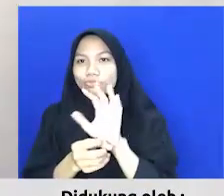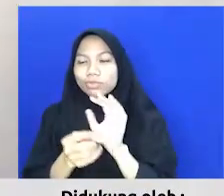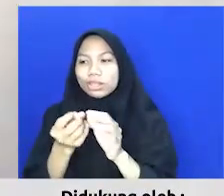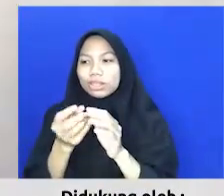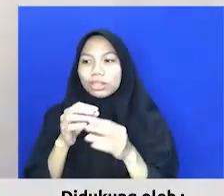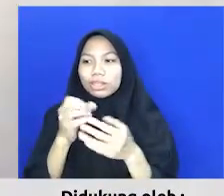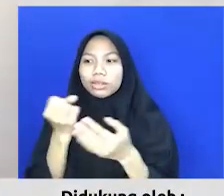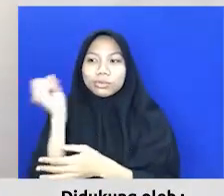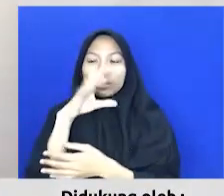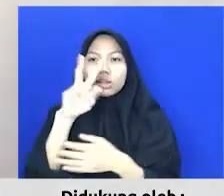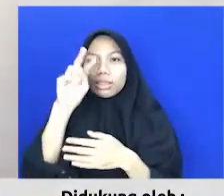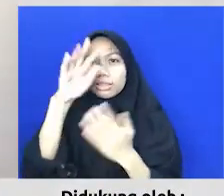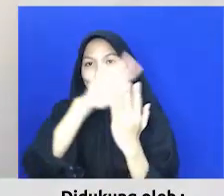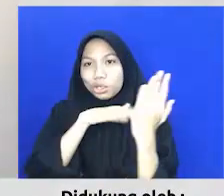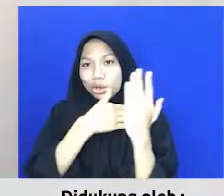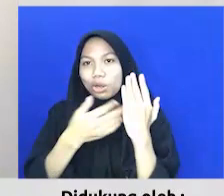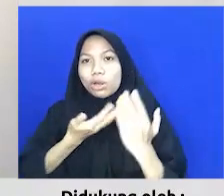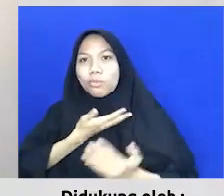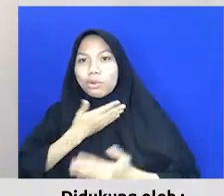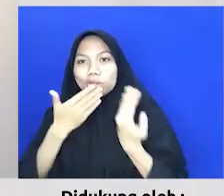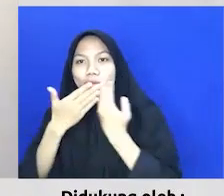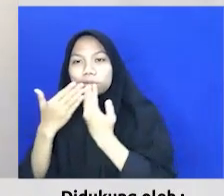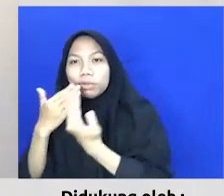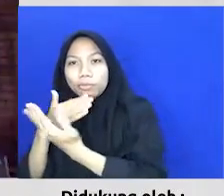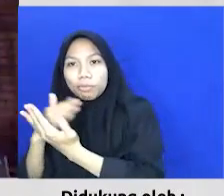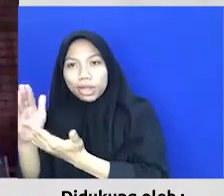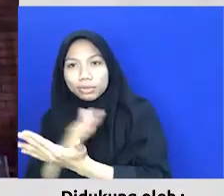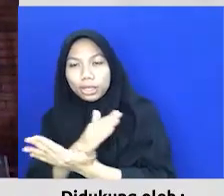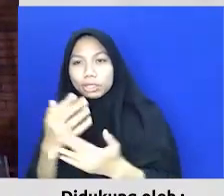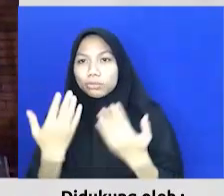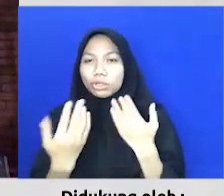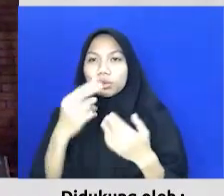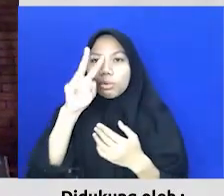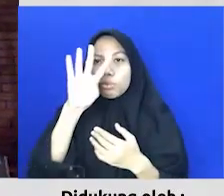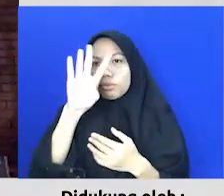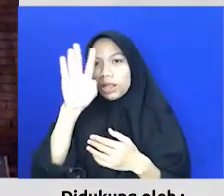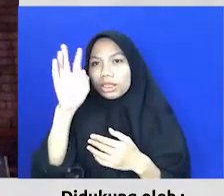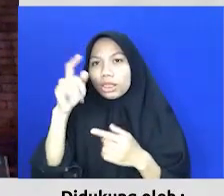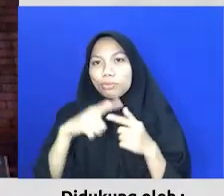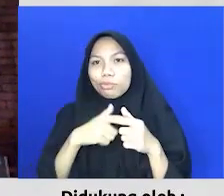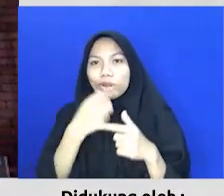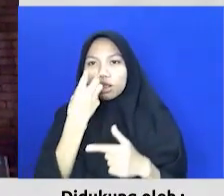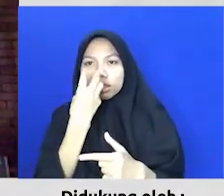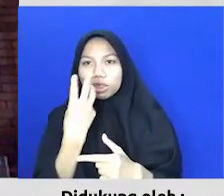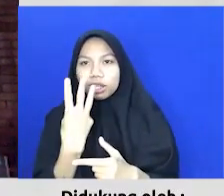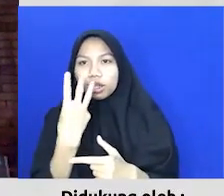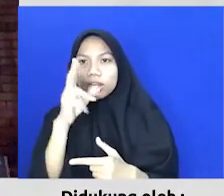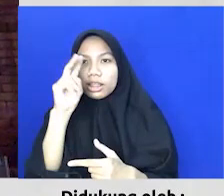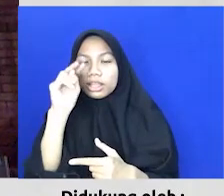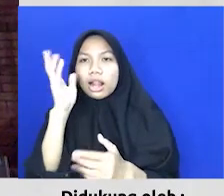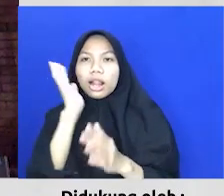Selamat datang di dalam diskusi, panel diskusi yang